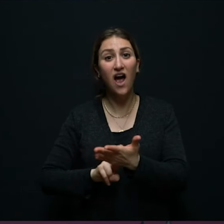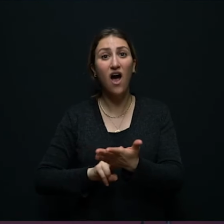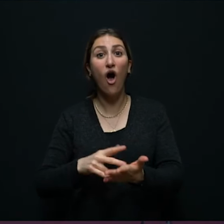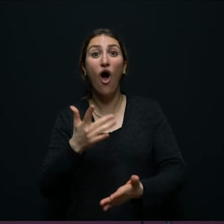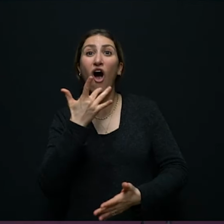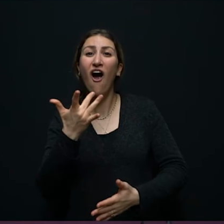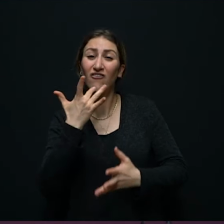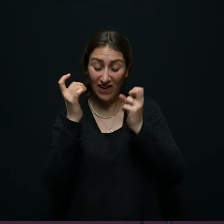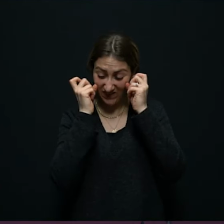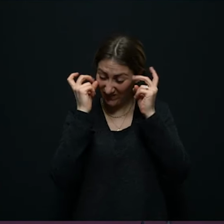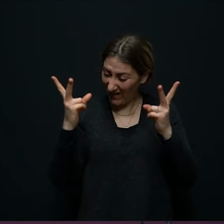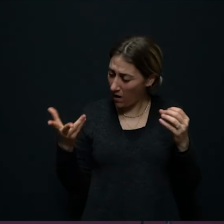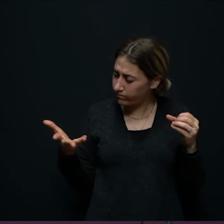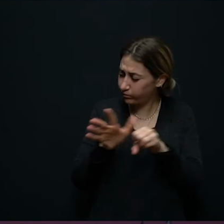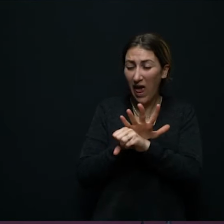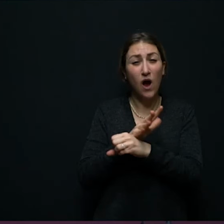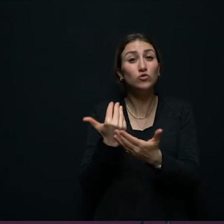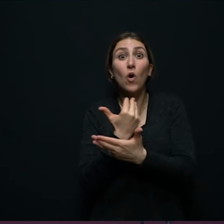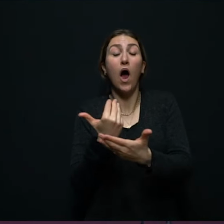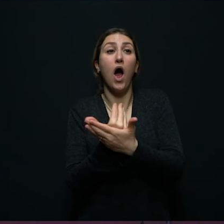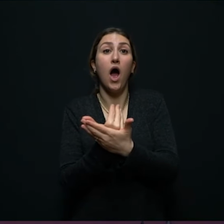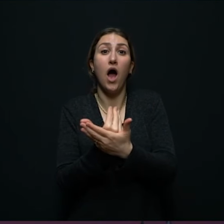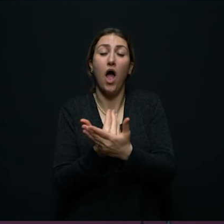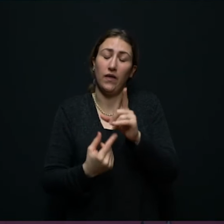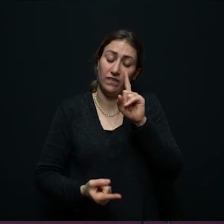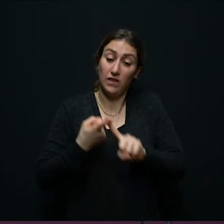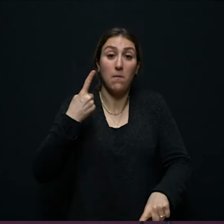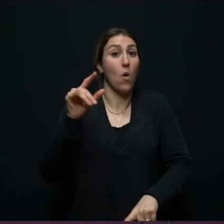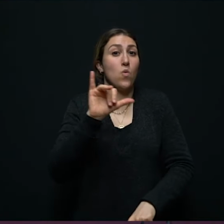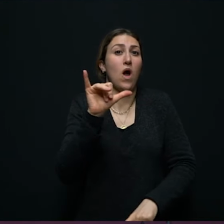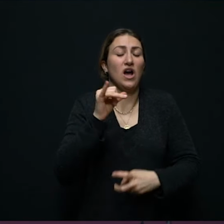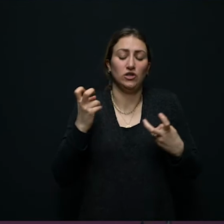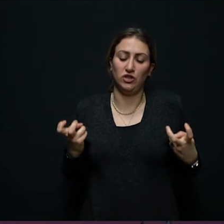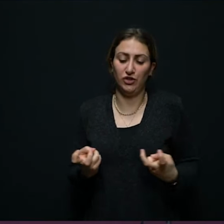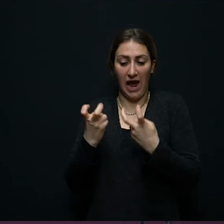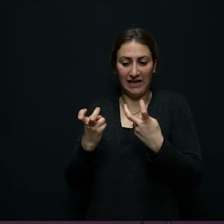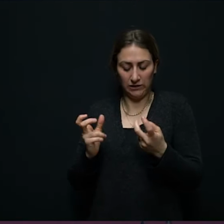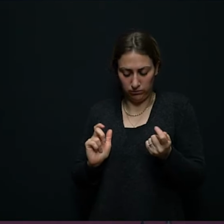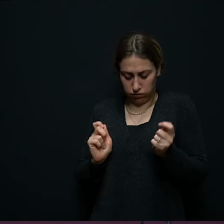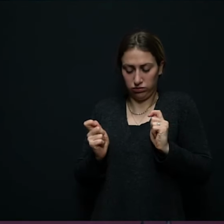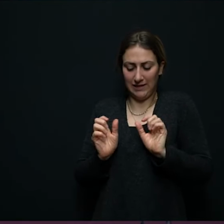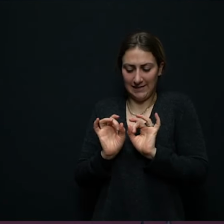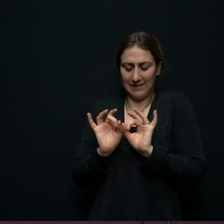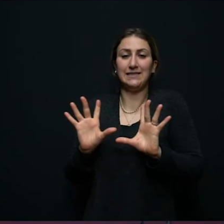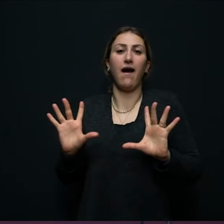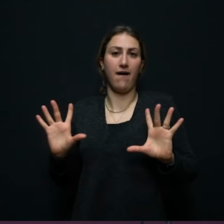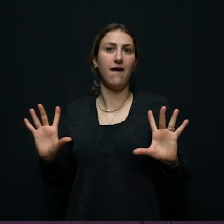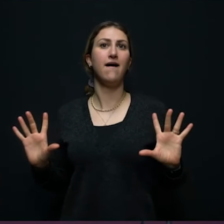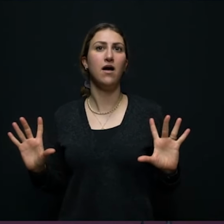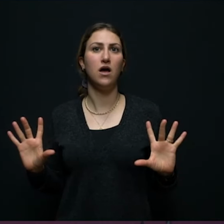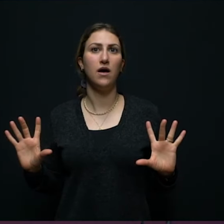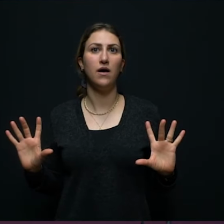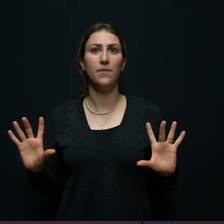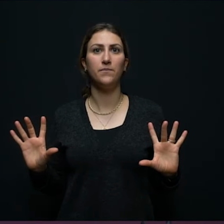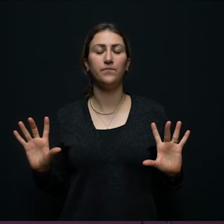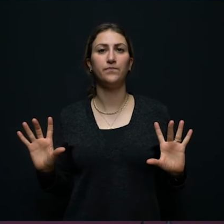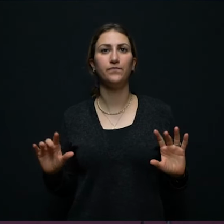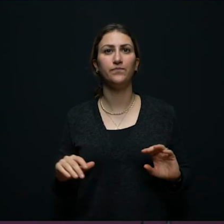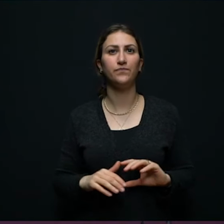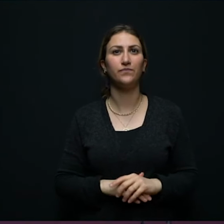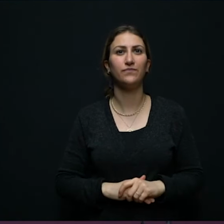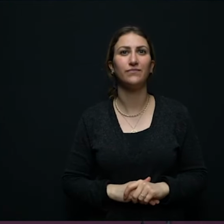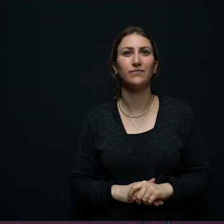c'est de rechercher la sainteté il n'y a pas de moment dans ma vie où je me sens